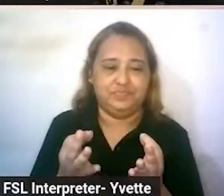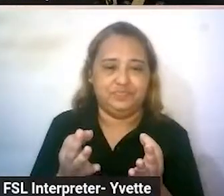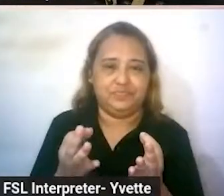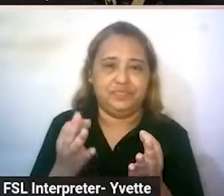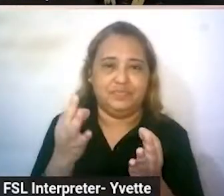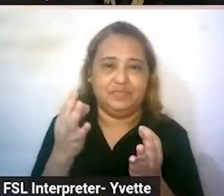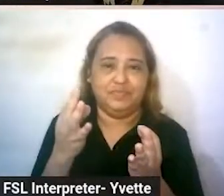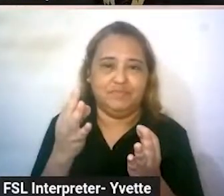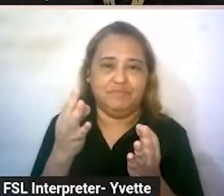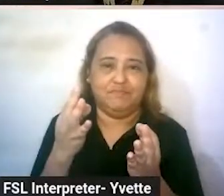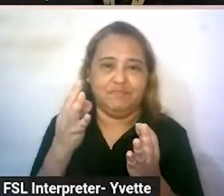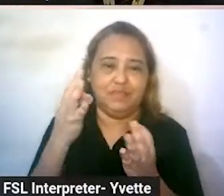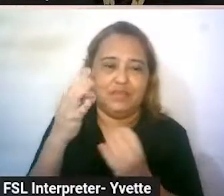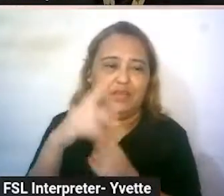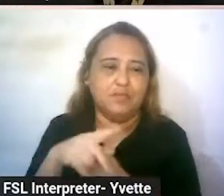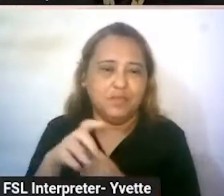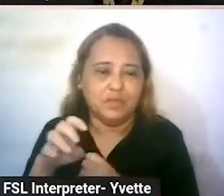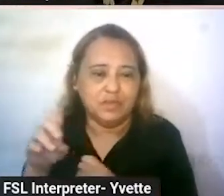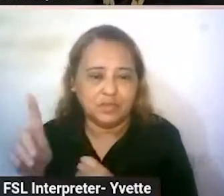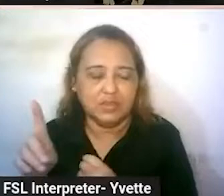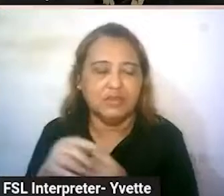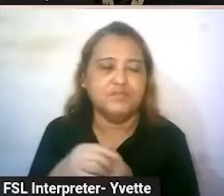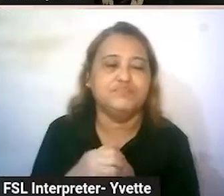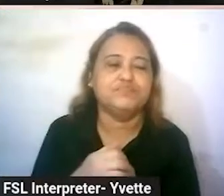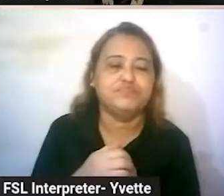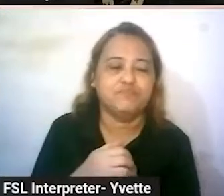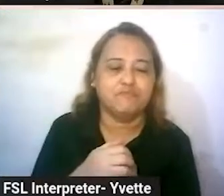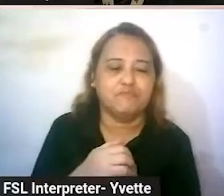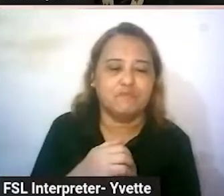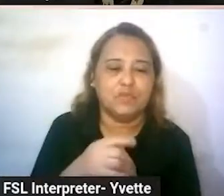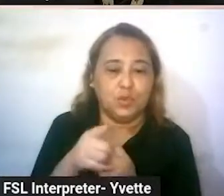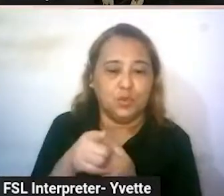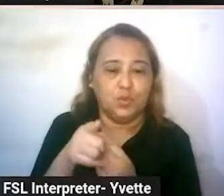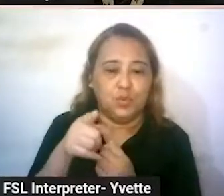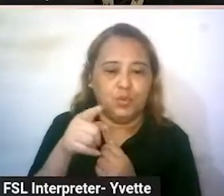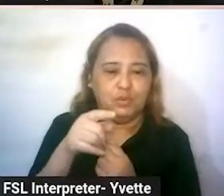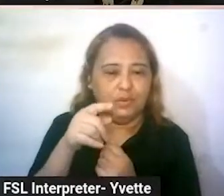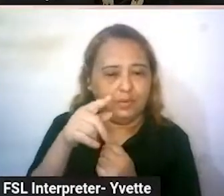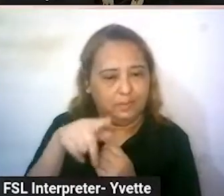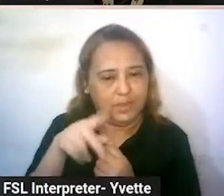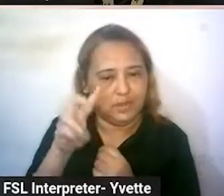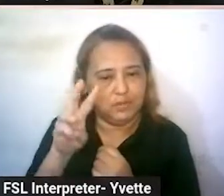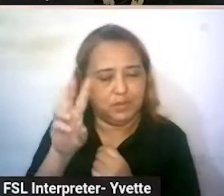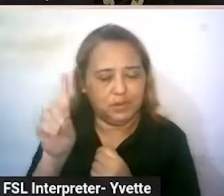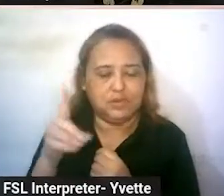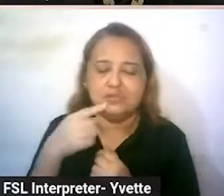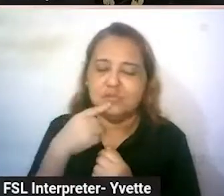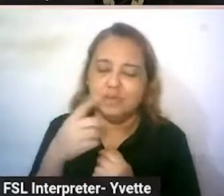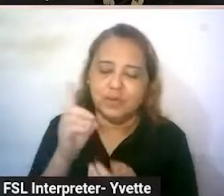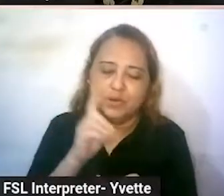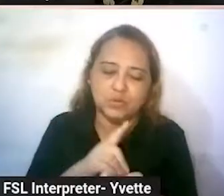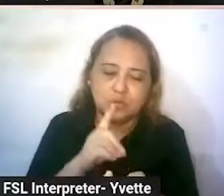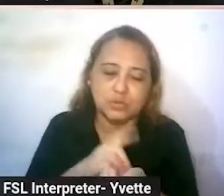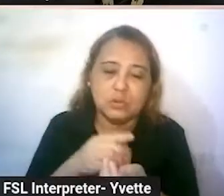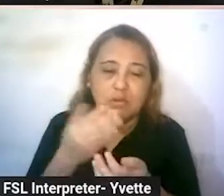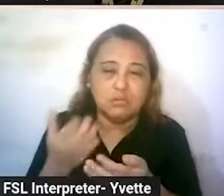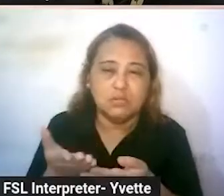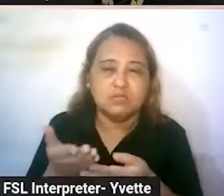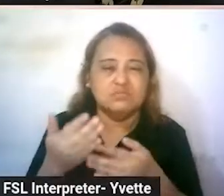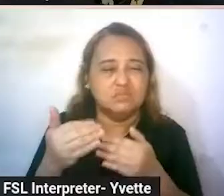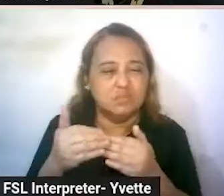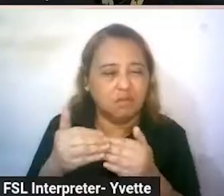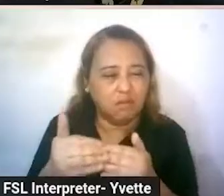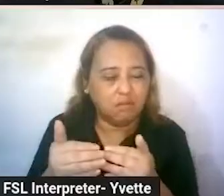sila yung PAD, ikaw yung PWD. So during that time na when the doctor says na progressive yung ano mo, syempre, I